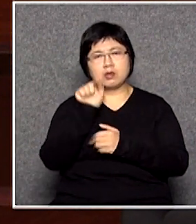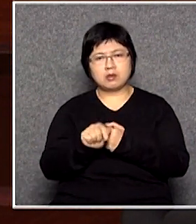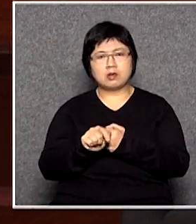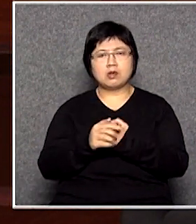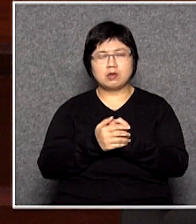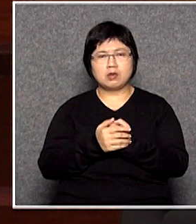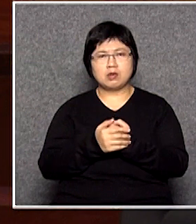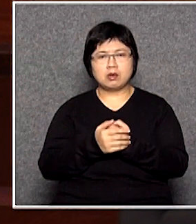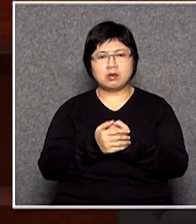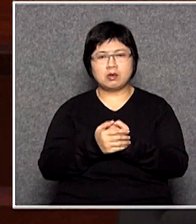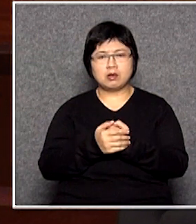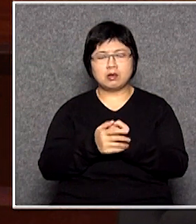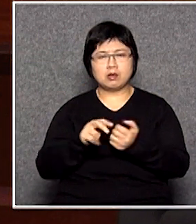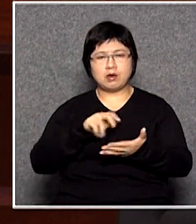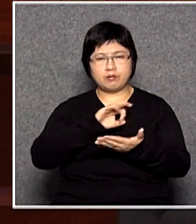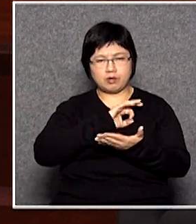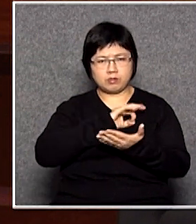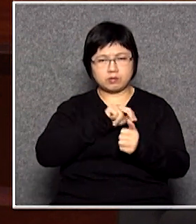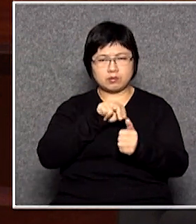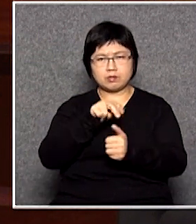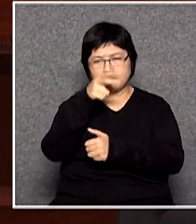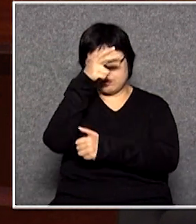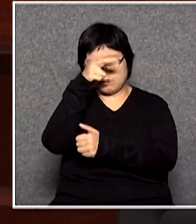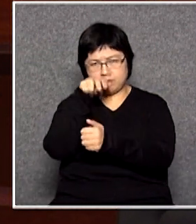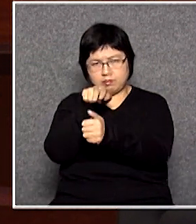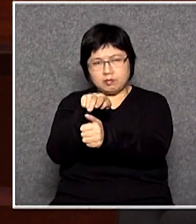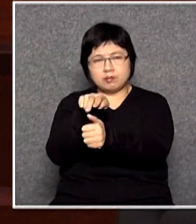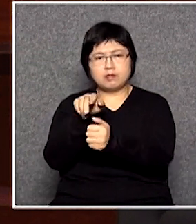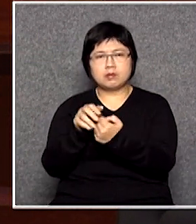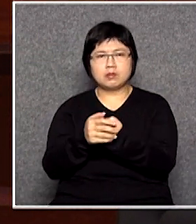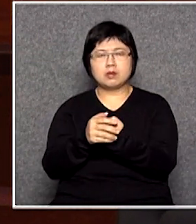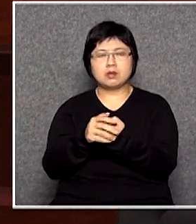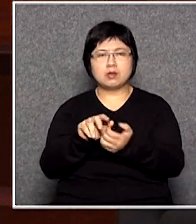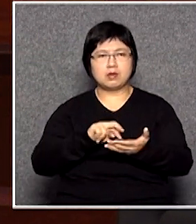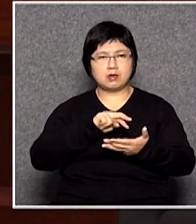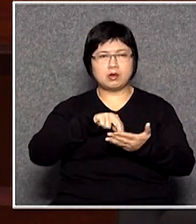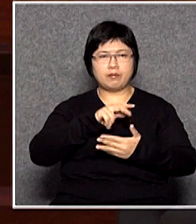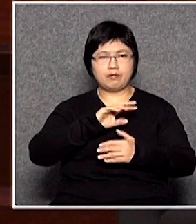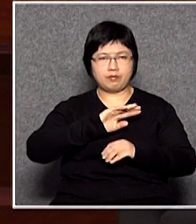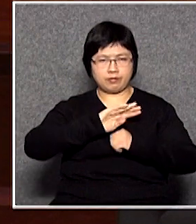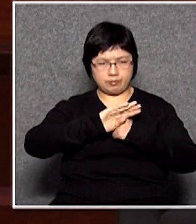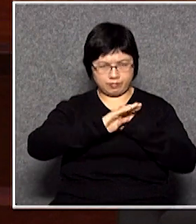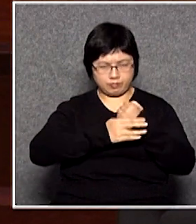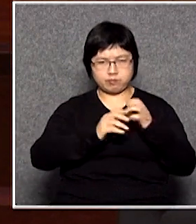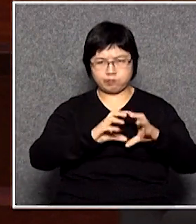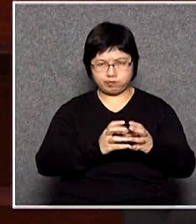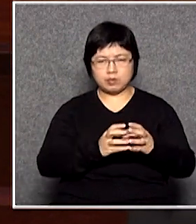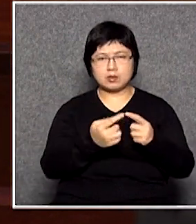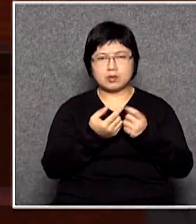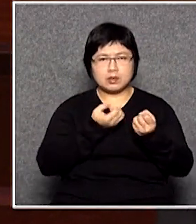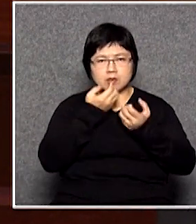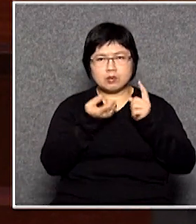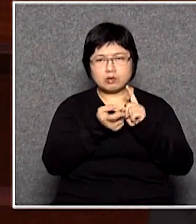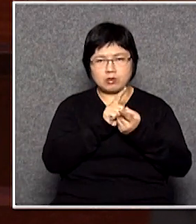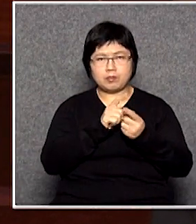嘛？立法會係監察政府嘅立法機關，民意代表。喂，